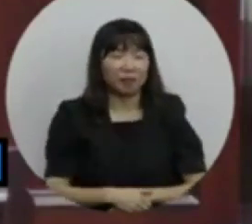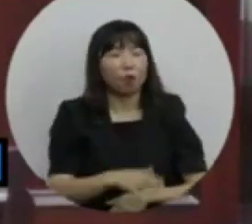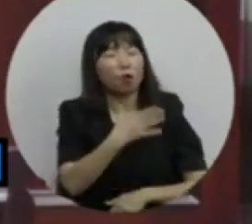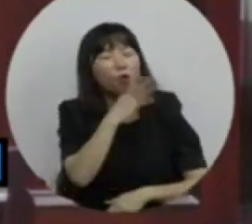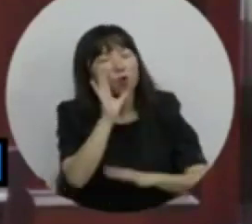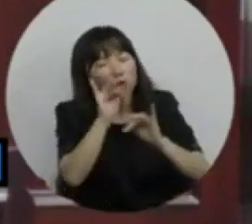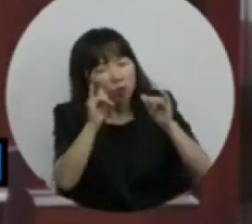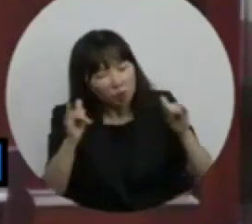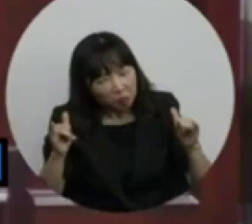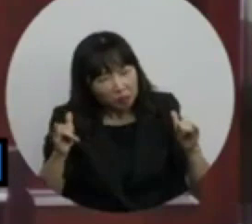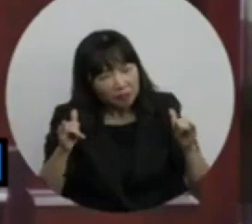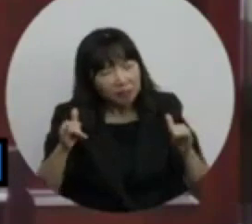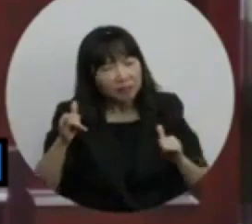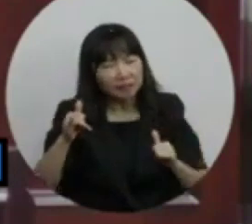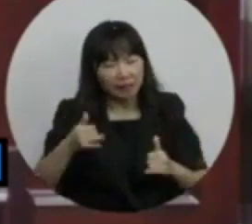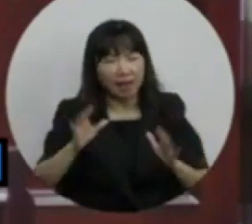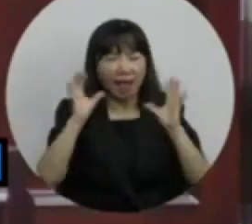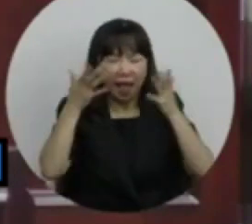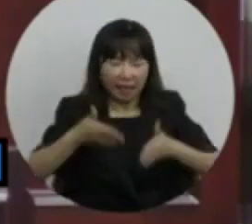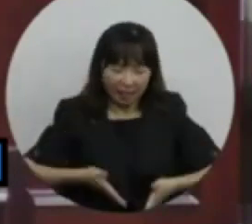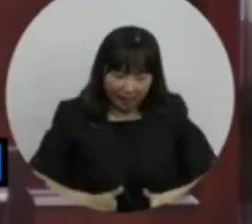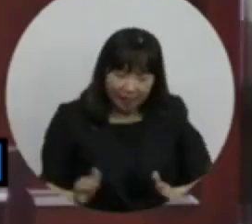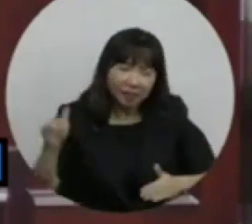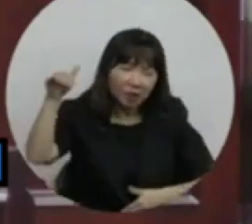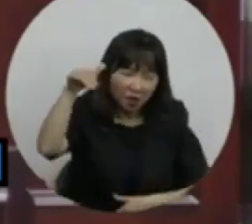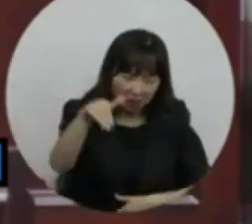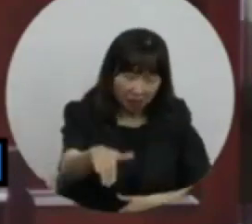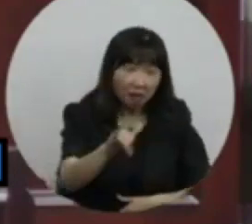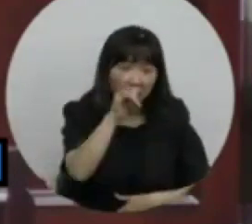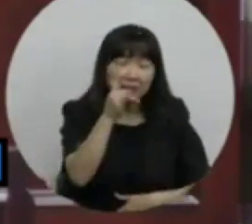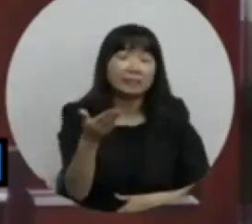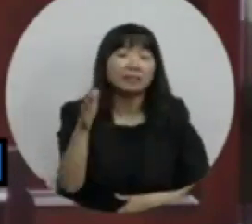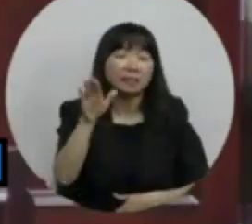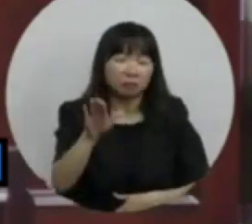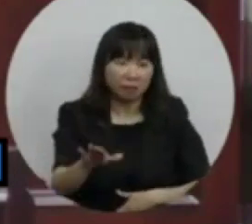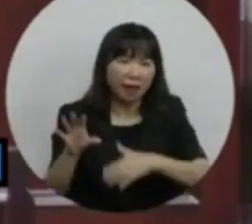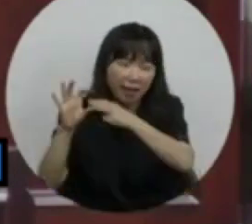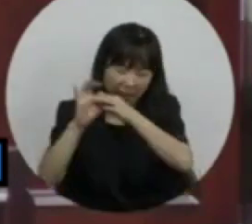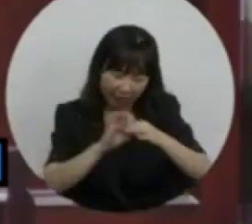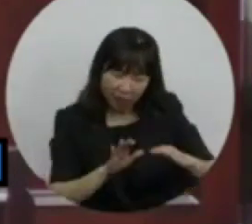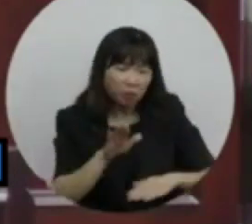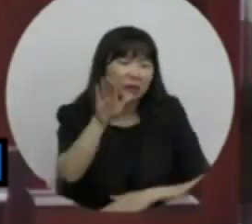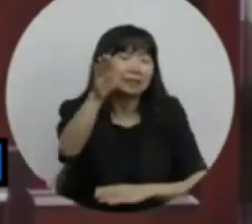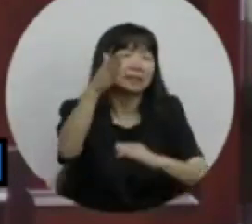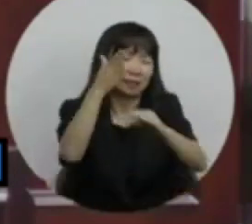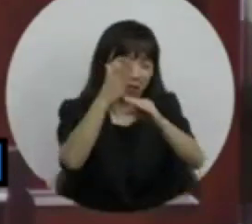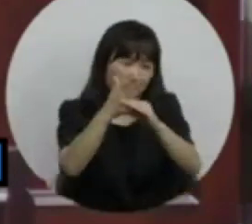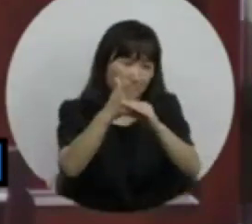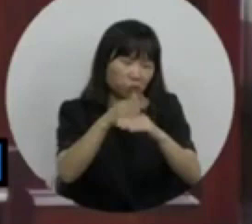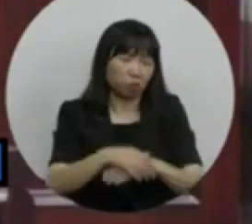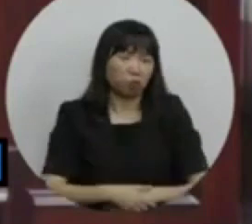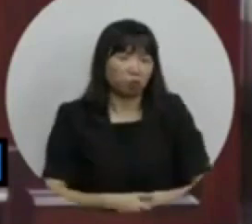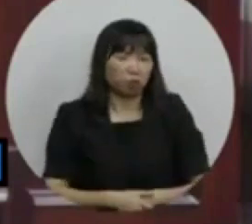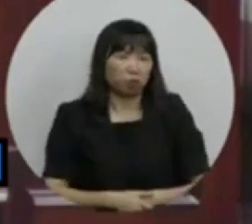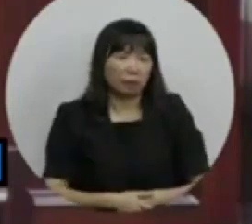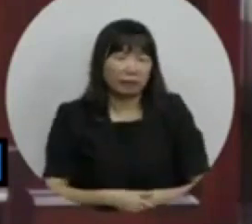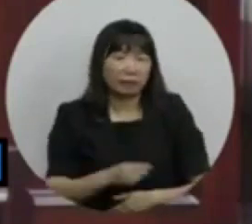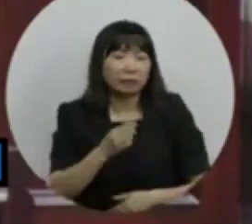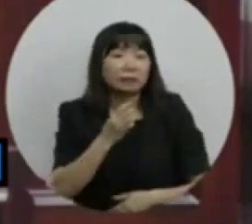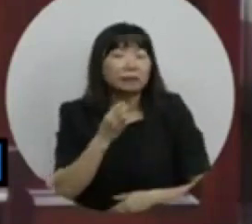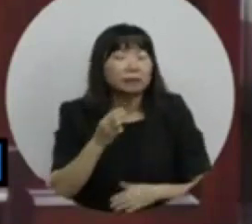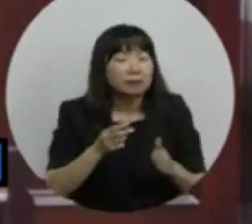고령화에 따른 국내 인구 감소 시대에도 꾸준한 증가세를 유지하고 있습니다. 역세권